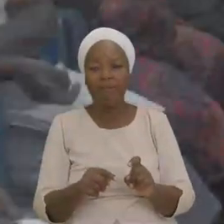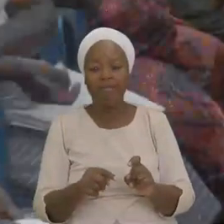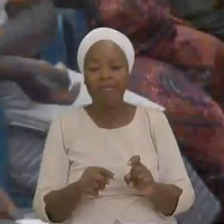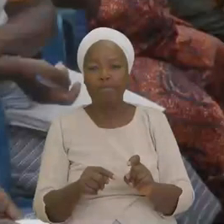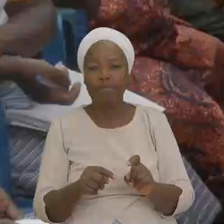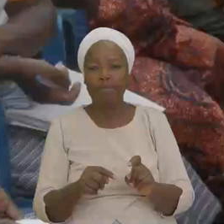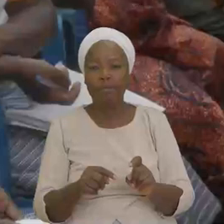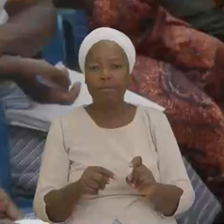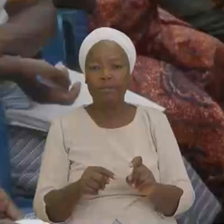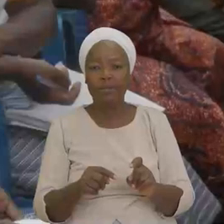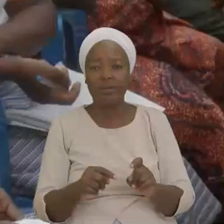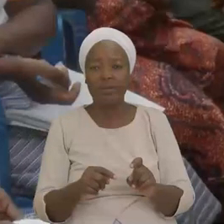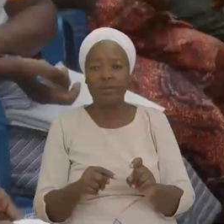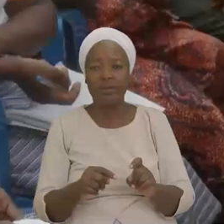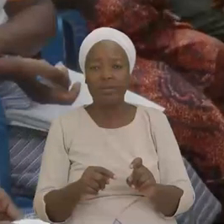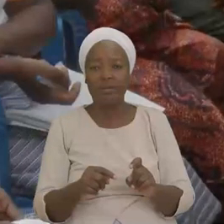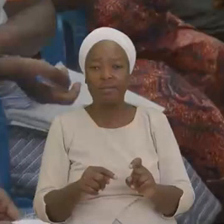en vous?